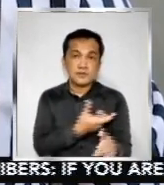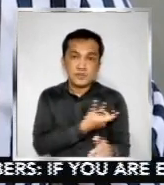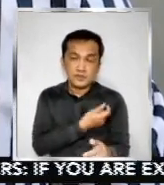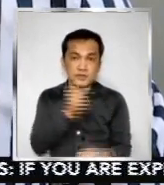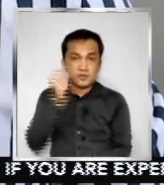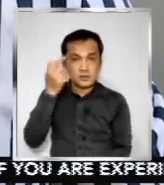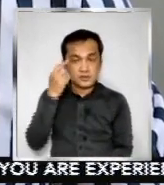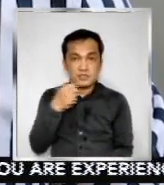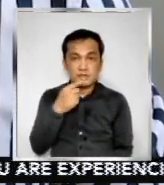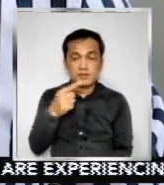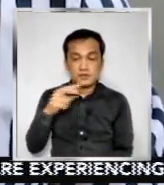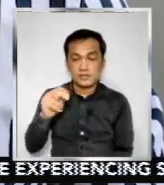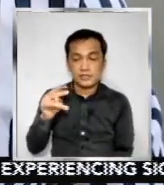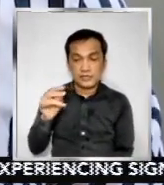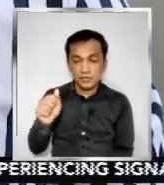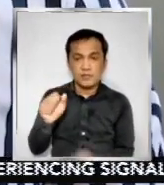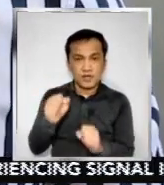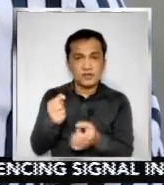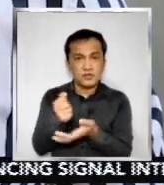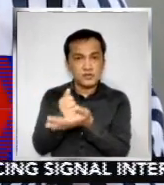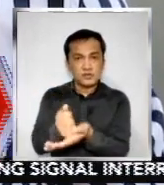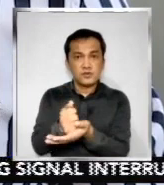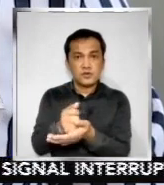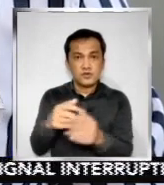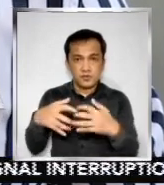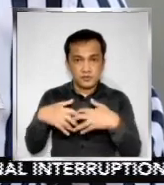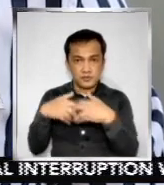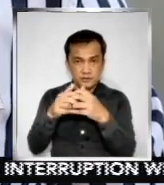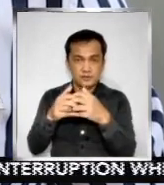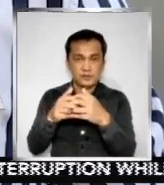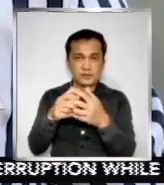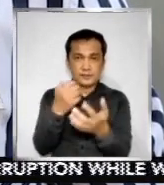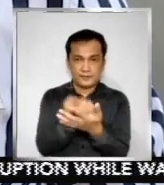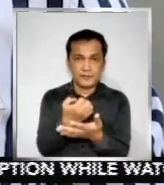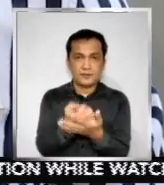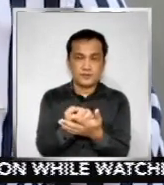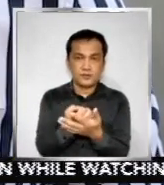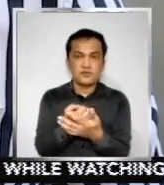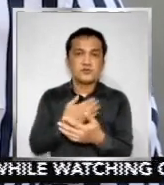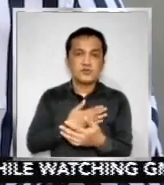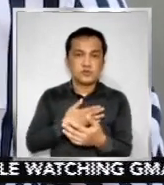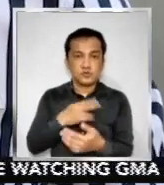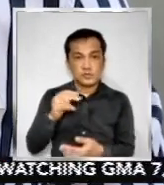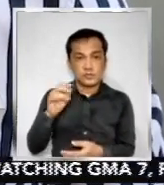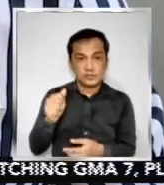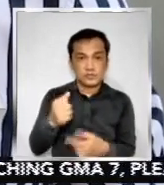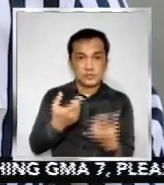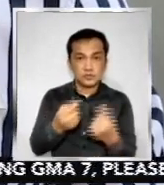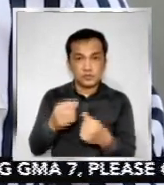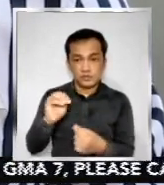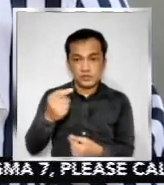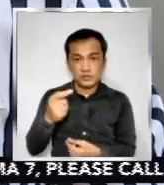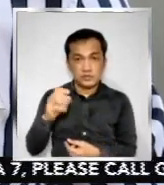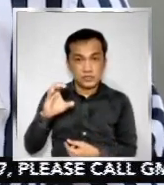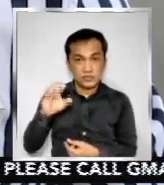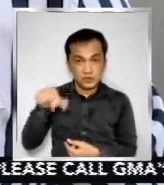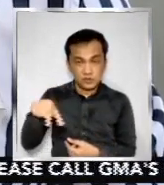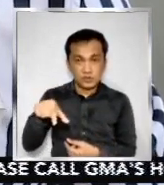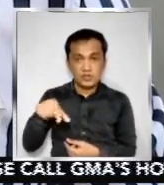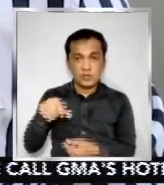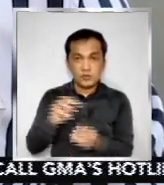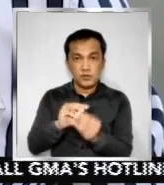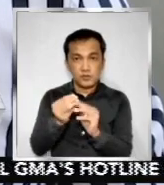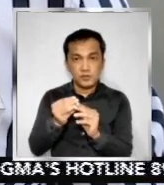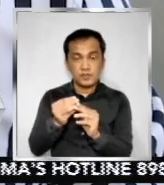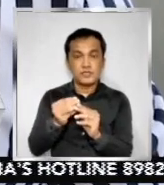NEDA, makatutulong ito para sa pagbangon ng ekonomiya. Gusto nga ng NEDA na gawin ng MGCQ o Modified General Community